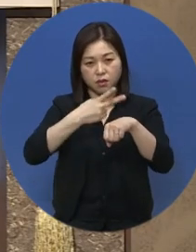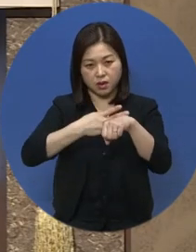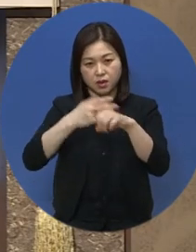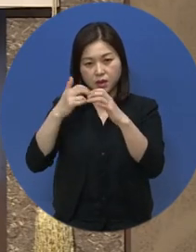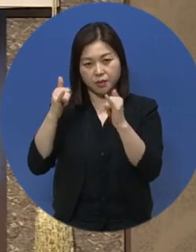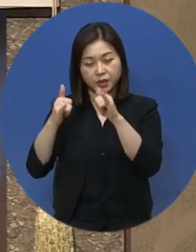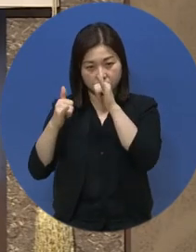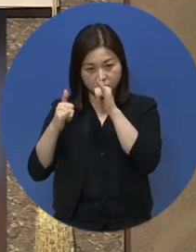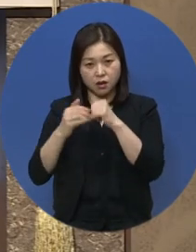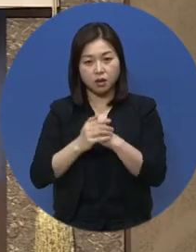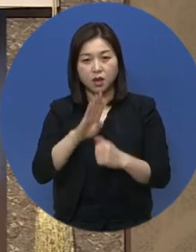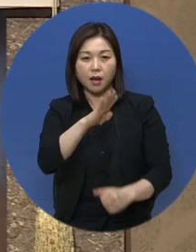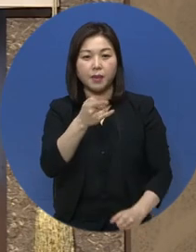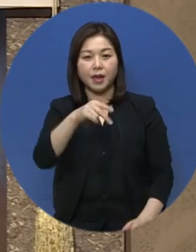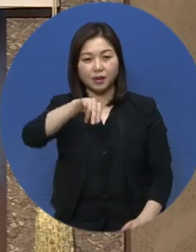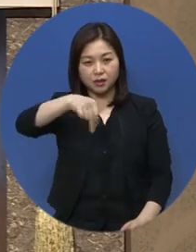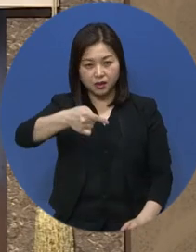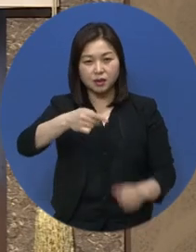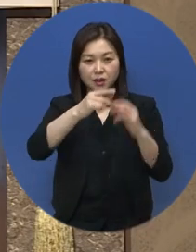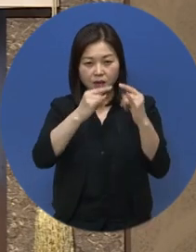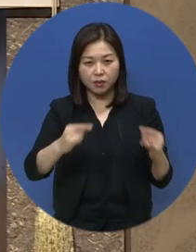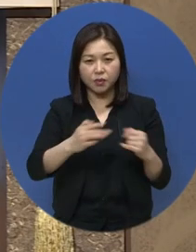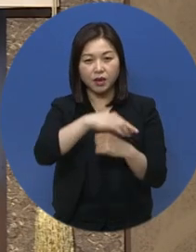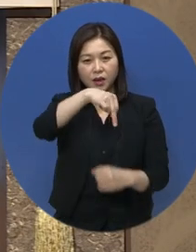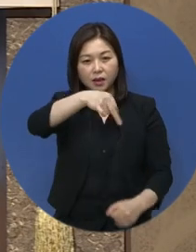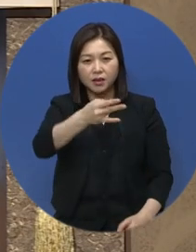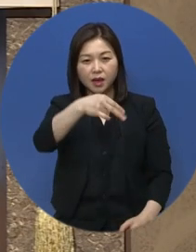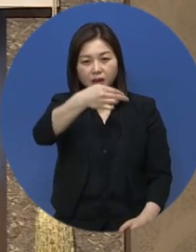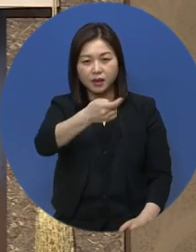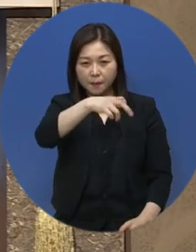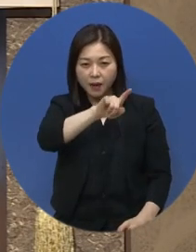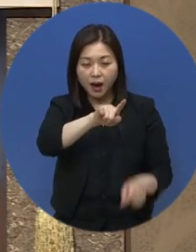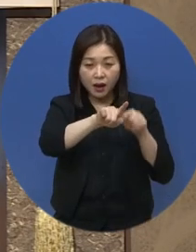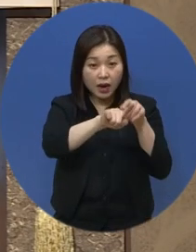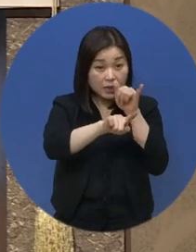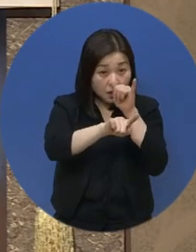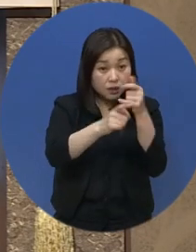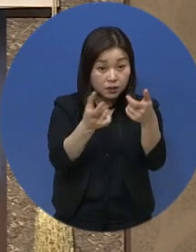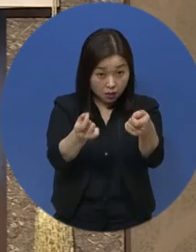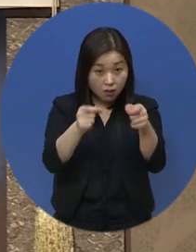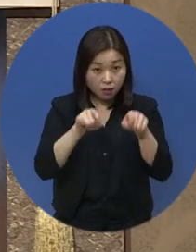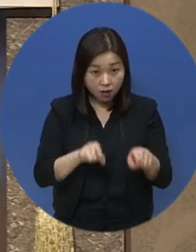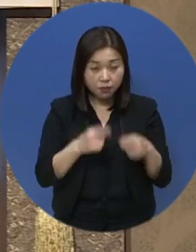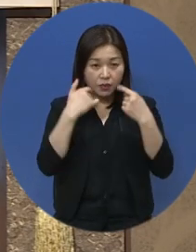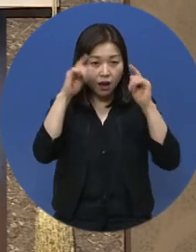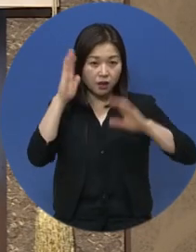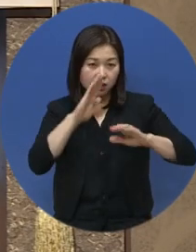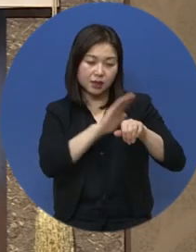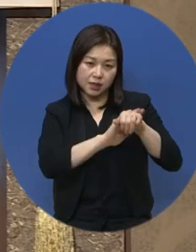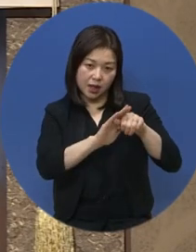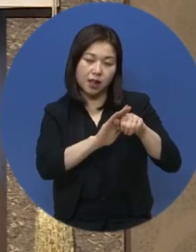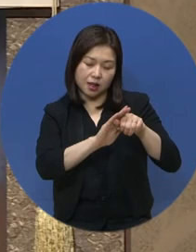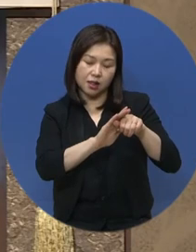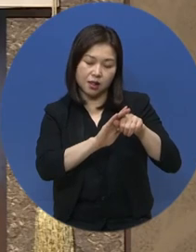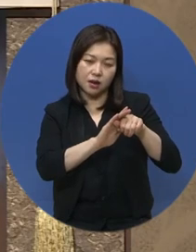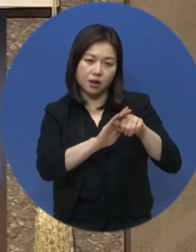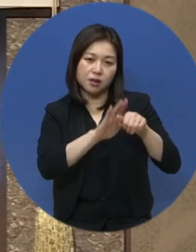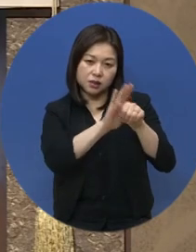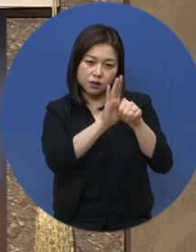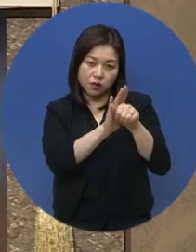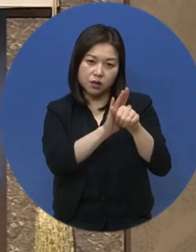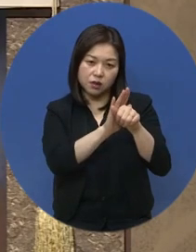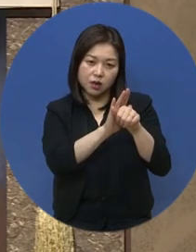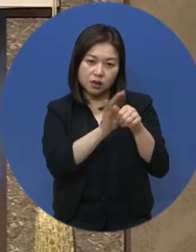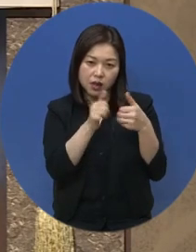네, 우리 네. 조금 전에 베이스 캠프에 셀파가 있는 것처럼 예. 이 대학생들이 잘 할 수 있도록 뒤에서 상담하고